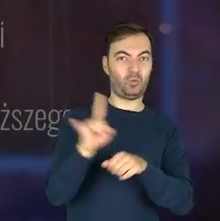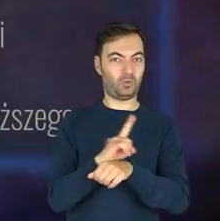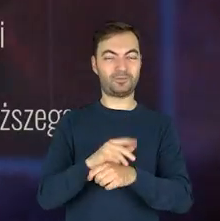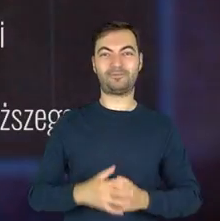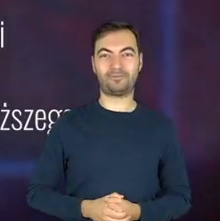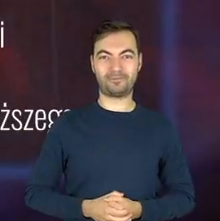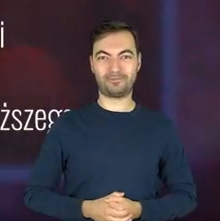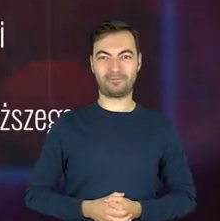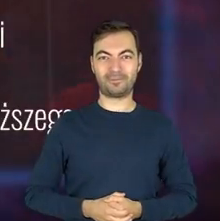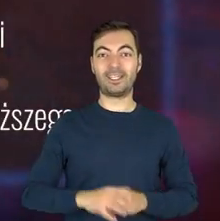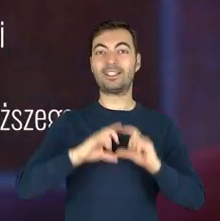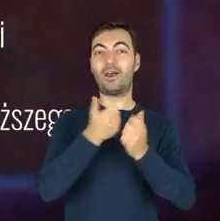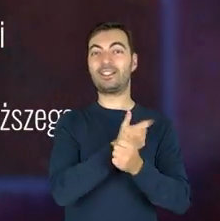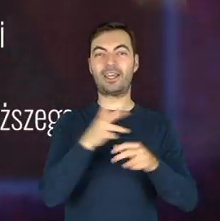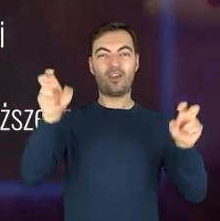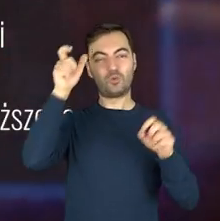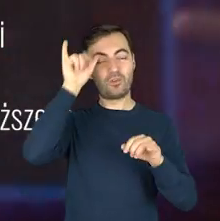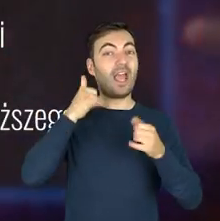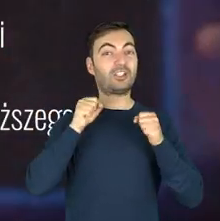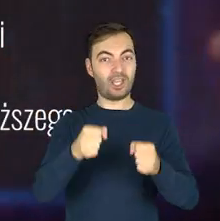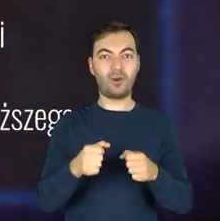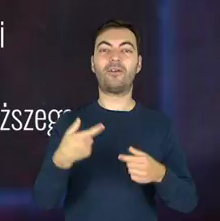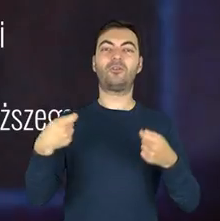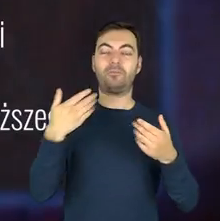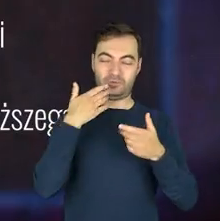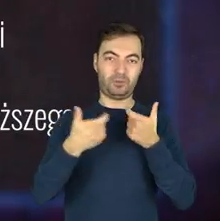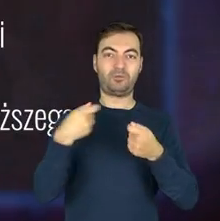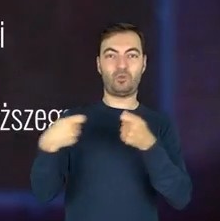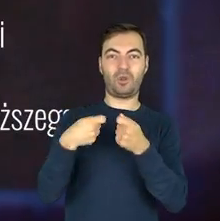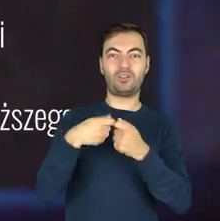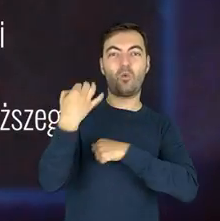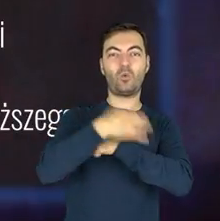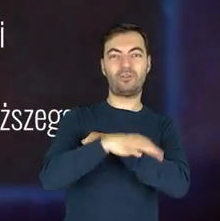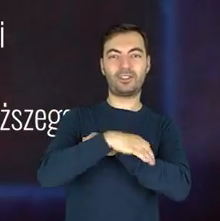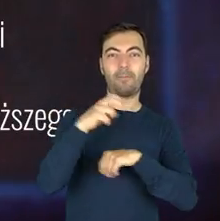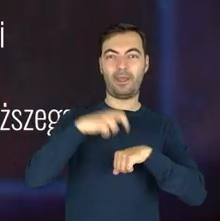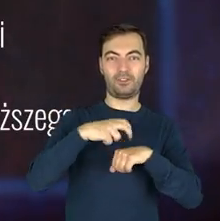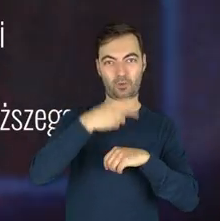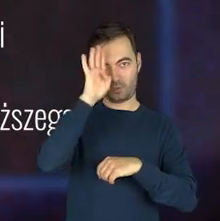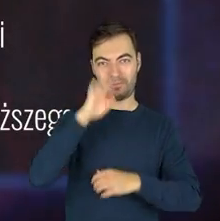Cykl Jak działa człowiek realizowany jest we współpracy z Uniwersytetem Medycznym w Łodzi.